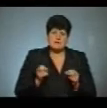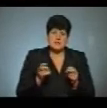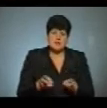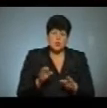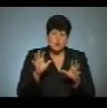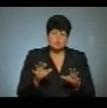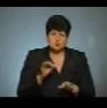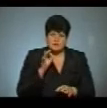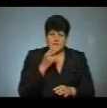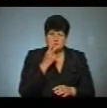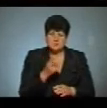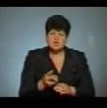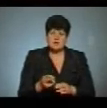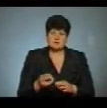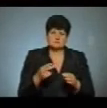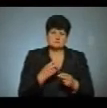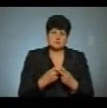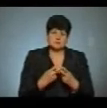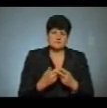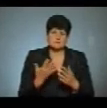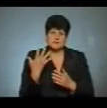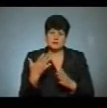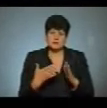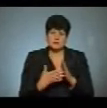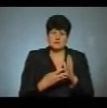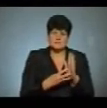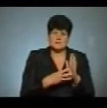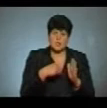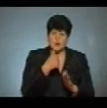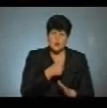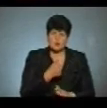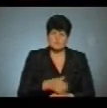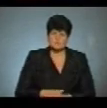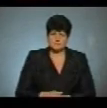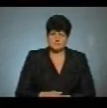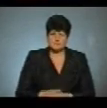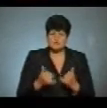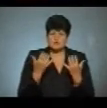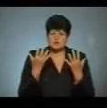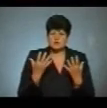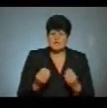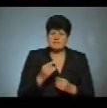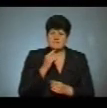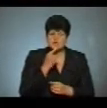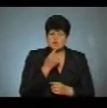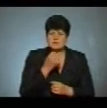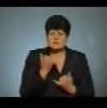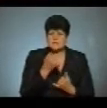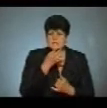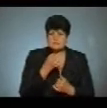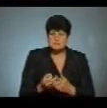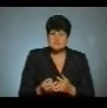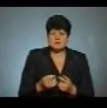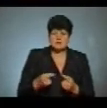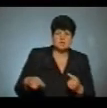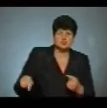України. Вона передбачає позбавлення волі від 5 до 8 років. На сьогоднішній день важко зараз сказати, широке